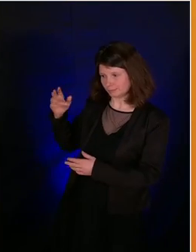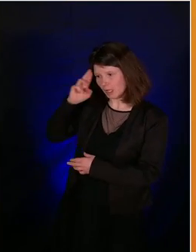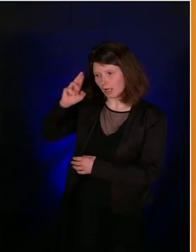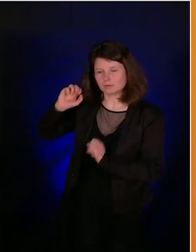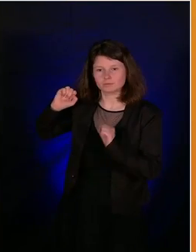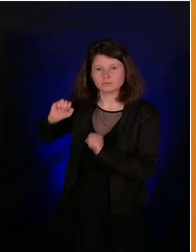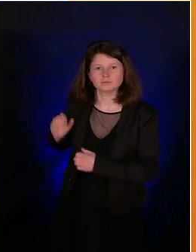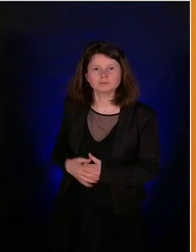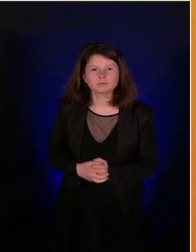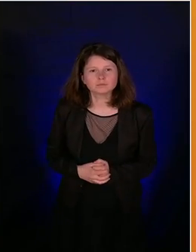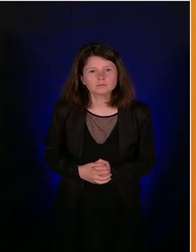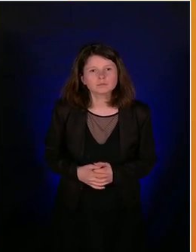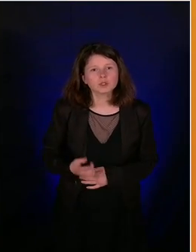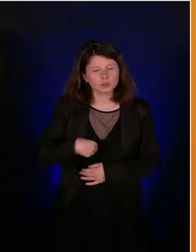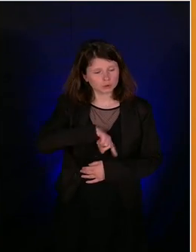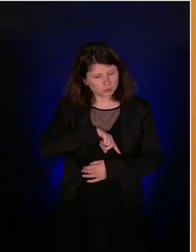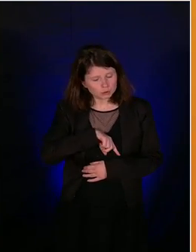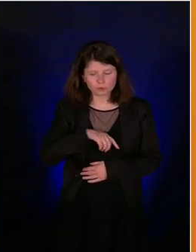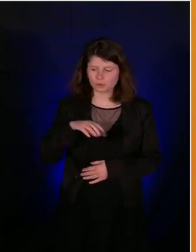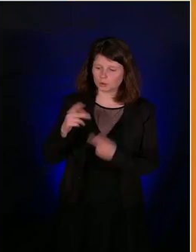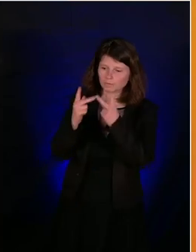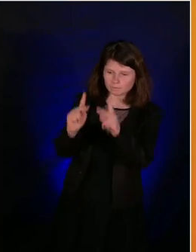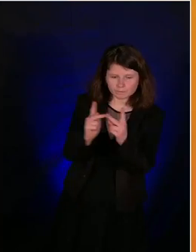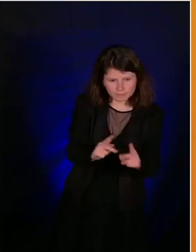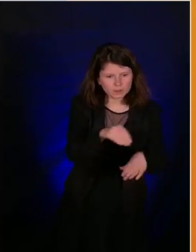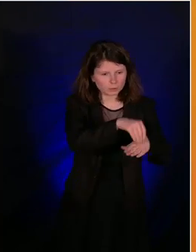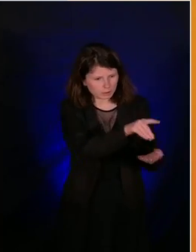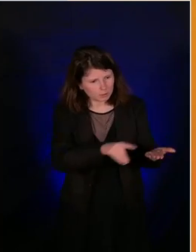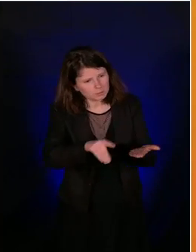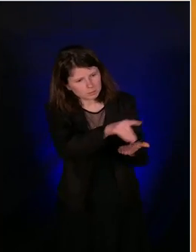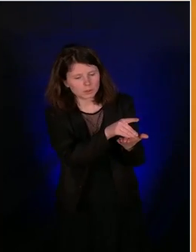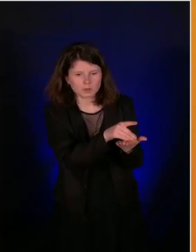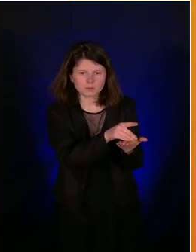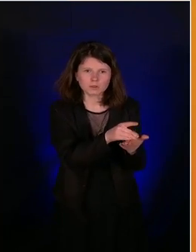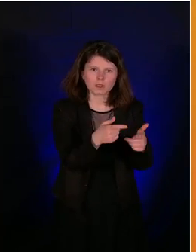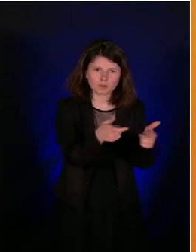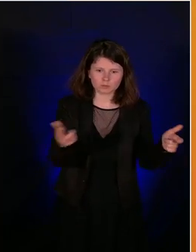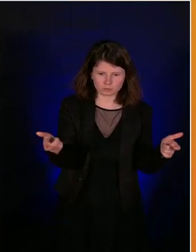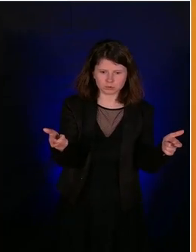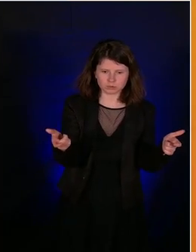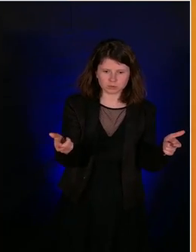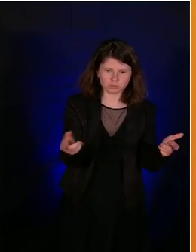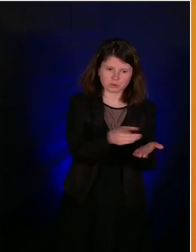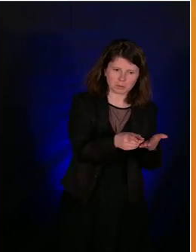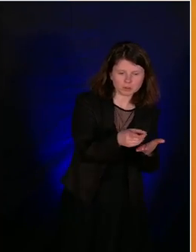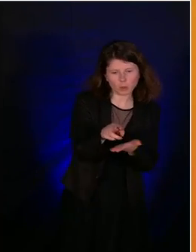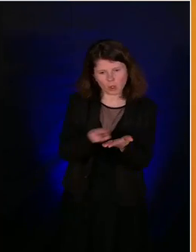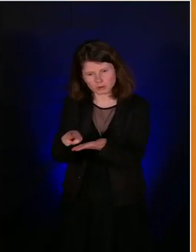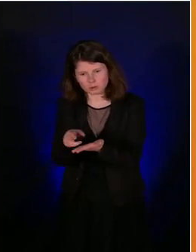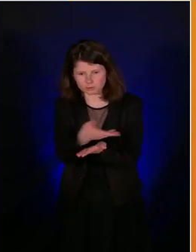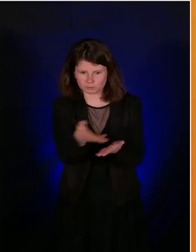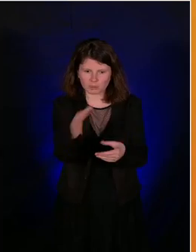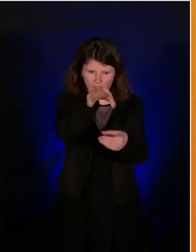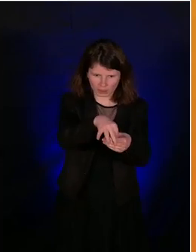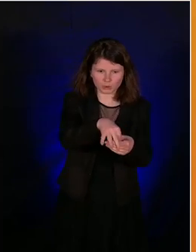l'agglomération aux représentants de l'État du conseil départemental et aux élus de la République de nos département et de nos régions de trouver une